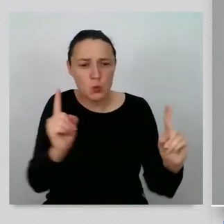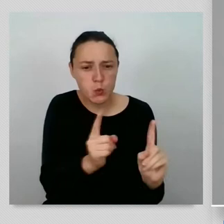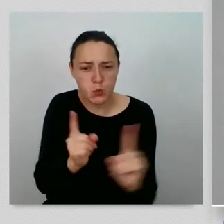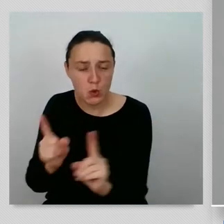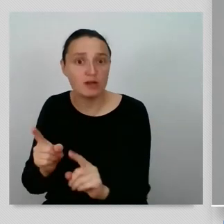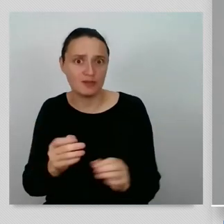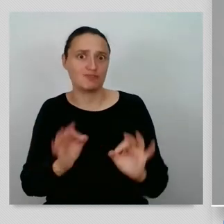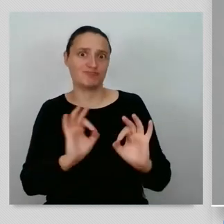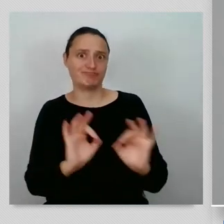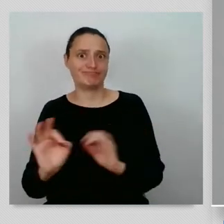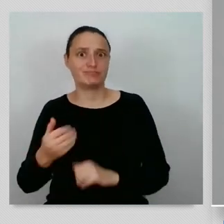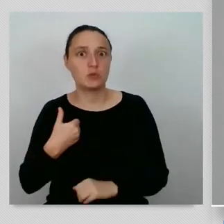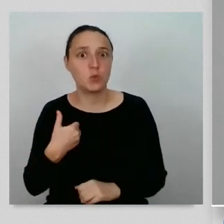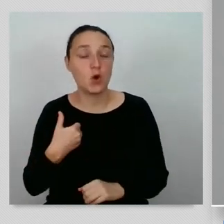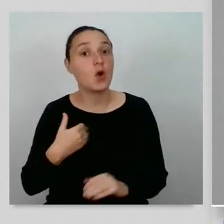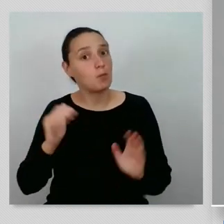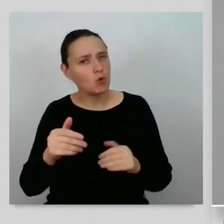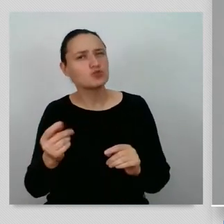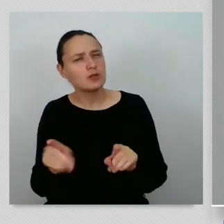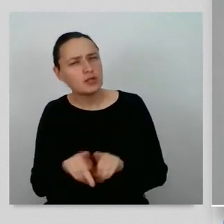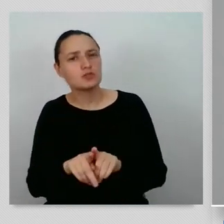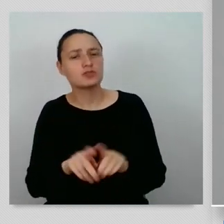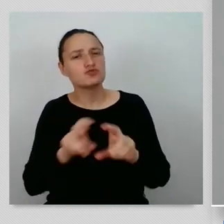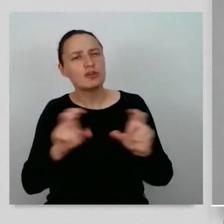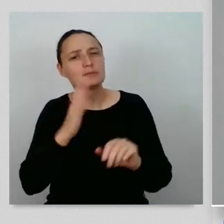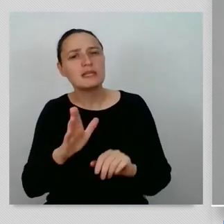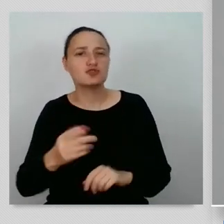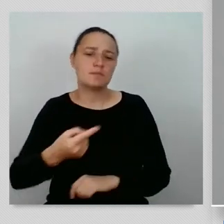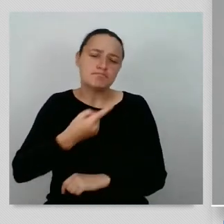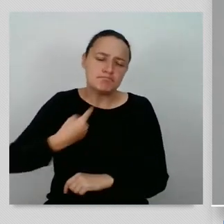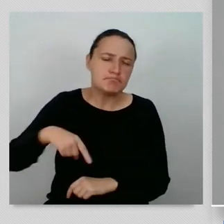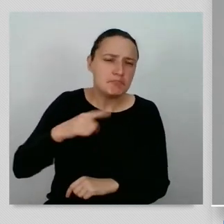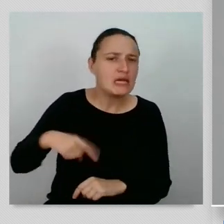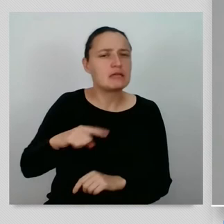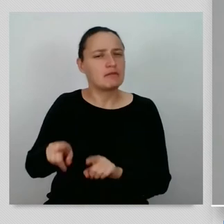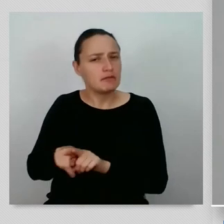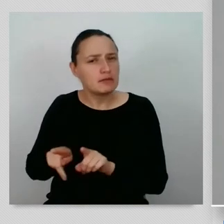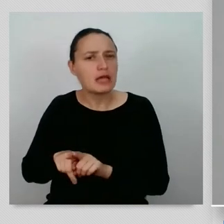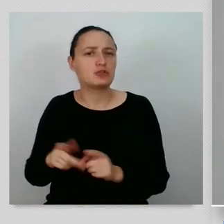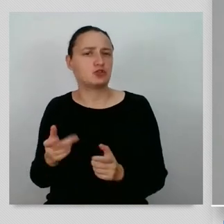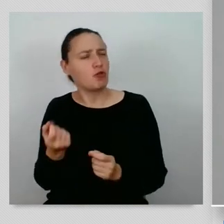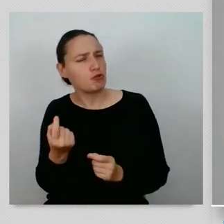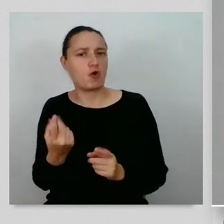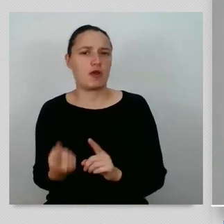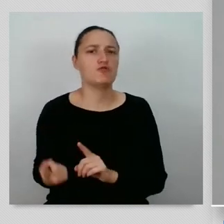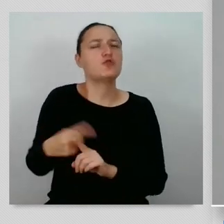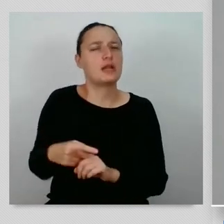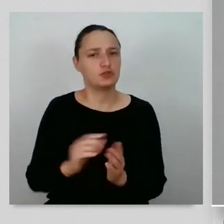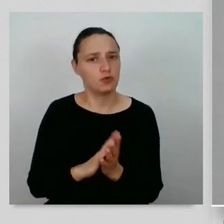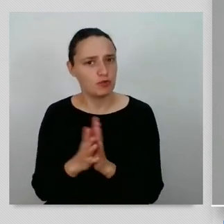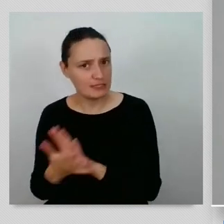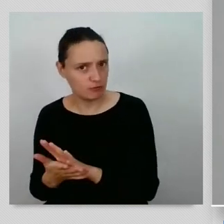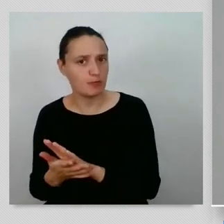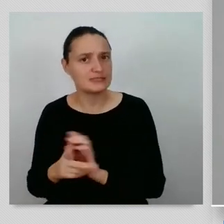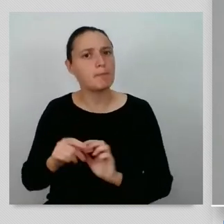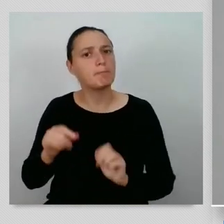wydarzyło. Może będzie czas krótko, aby powiedzieć też, co myśmy jako my skromny tam jakiś kamień do tej transformacji dołożyliśmy,